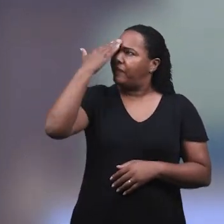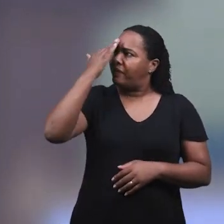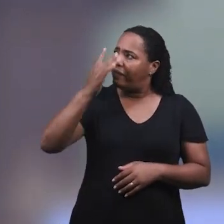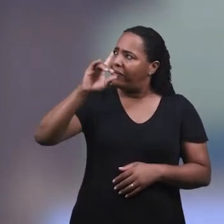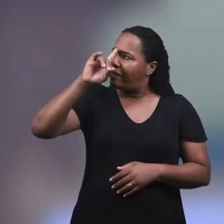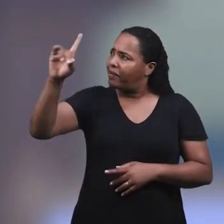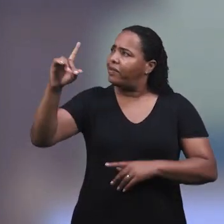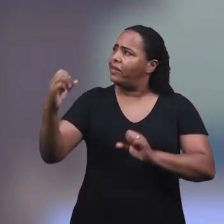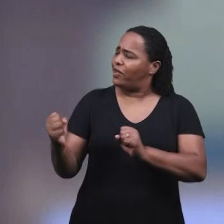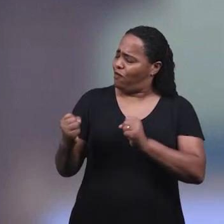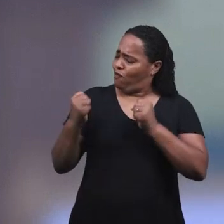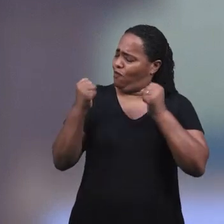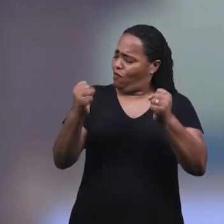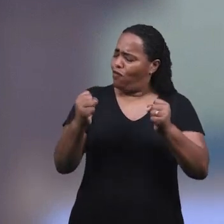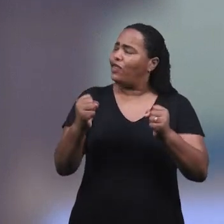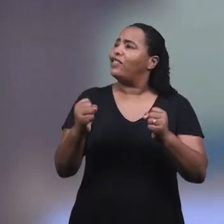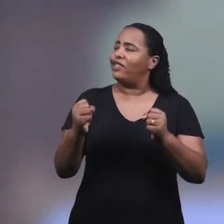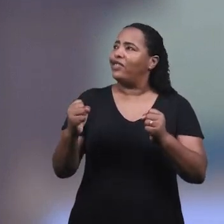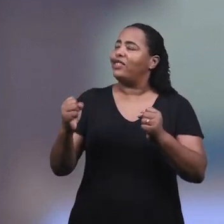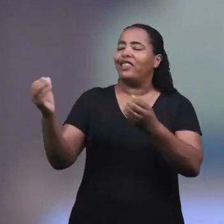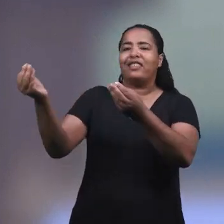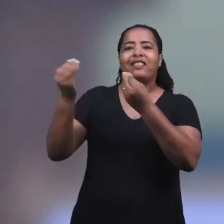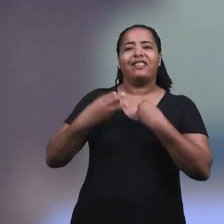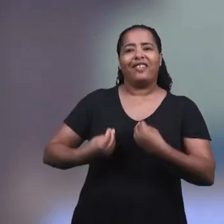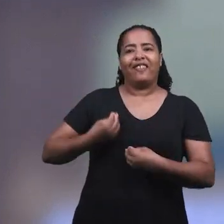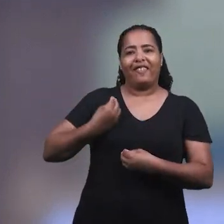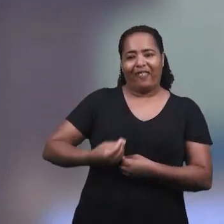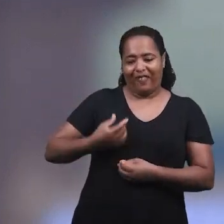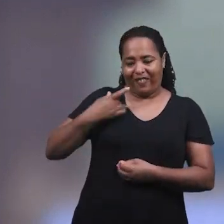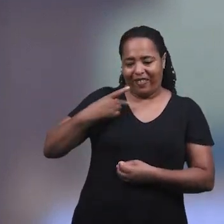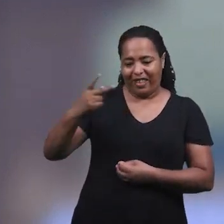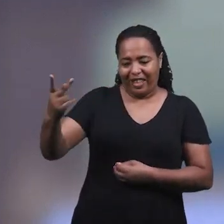fort qui nous donne la vie éternelle par le moyen